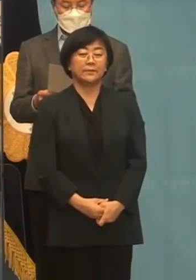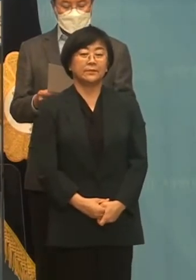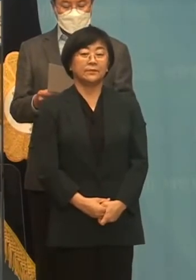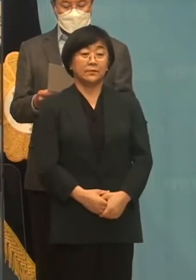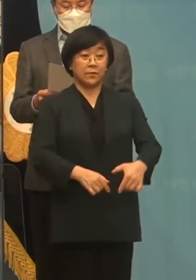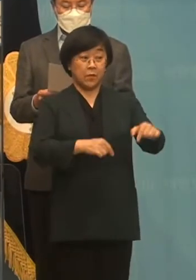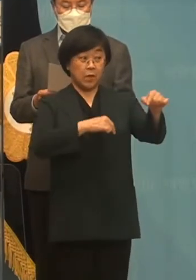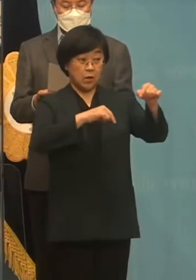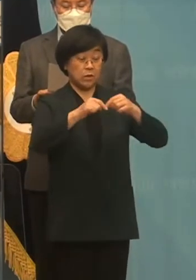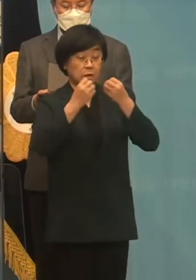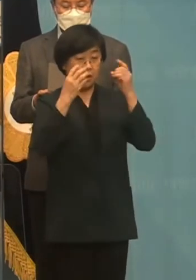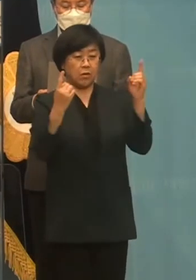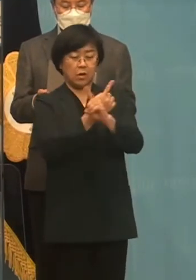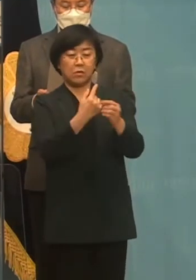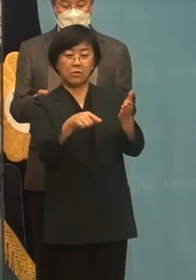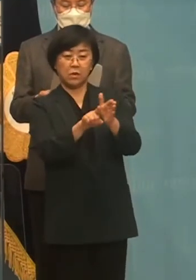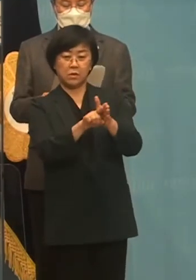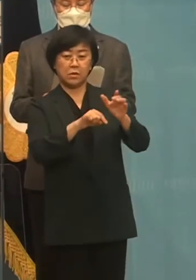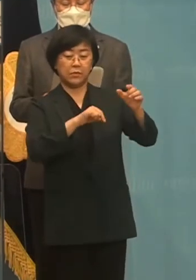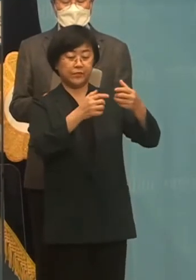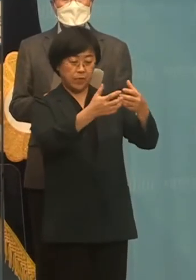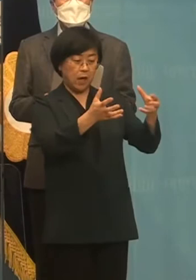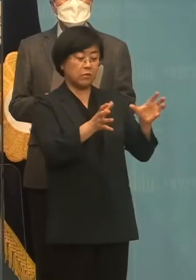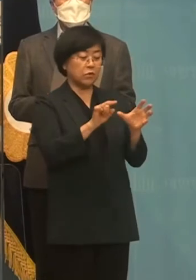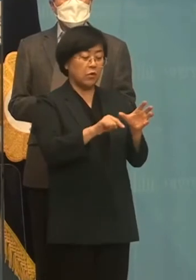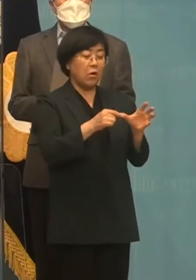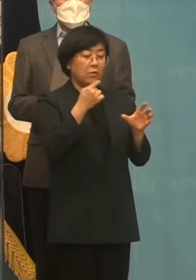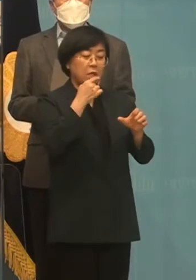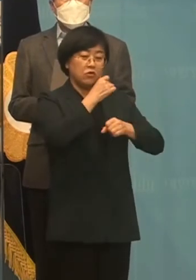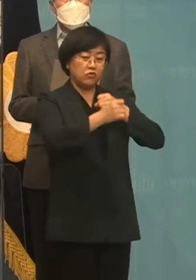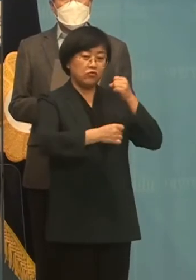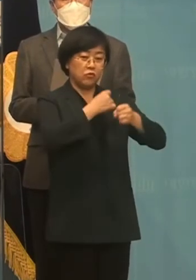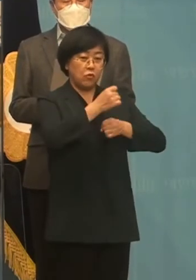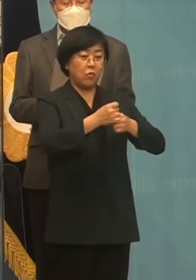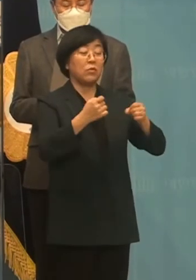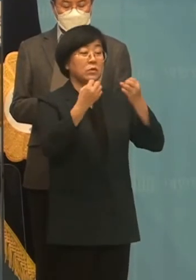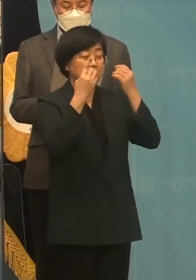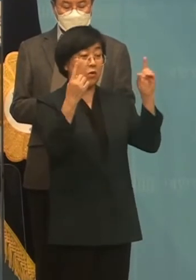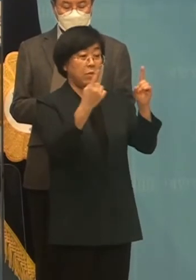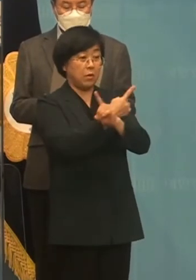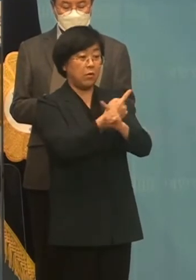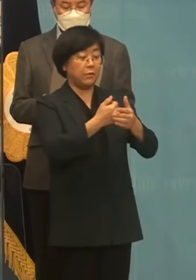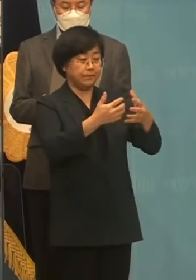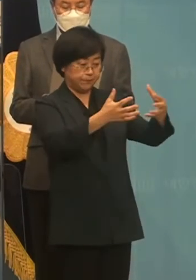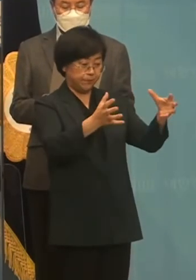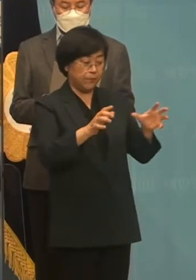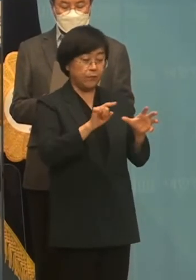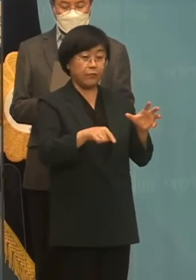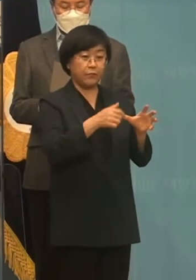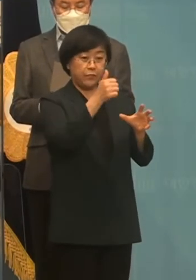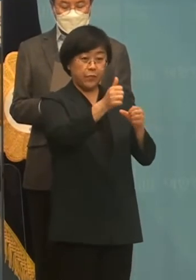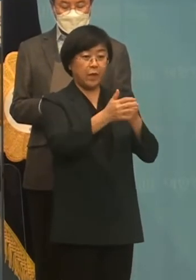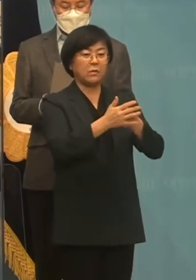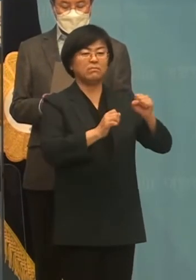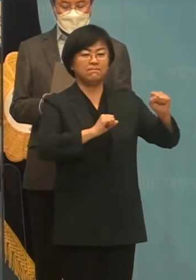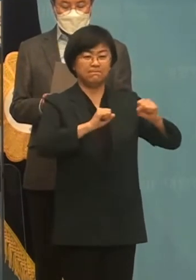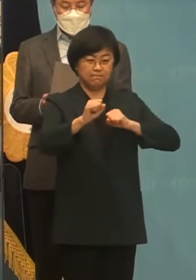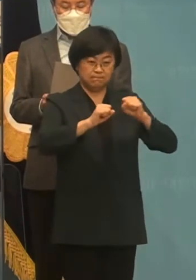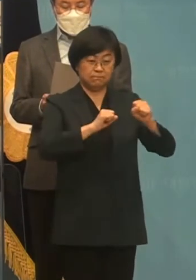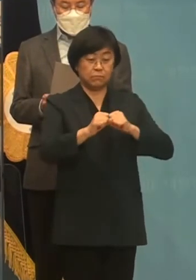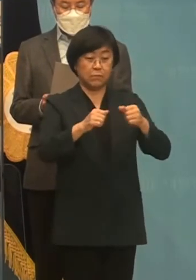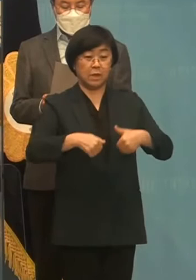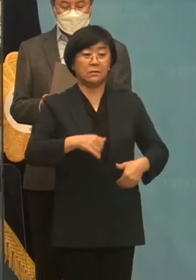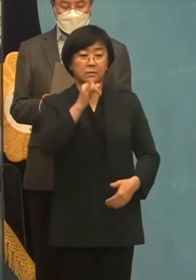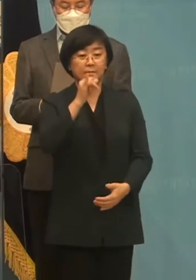한편 정치를 개혁하려면 정당부터 민주적으로 쇄신해야 합니다. 당원이 주인이 되어 민주당을 역동적으로